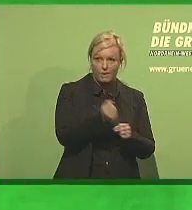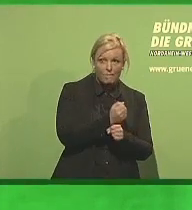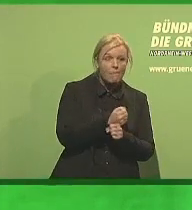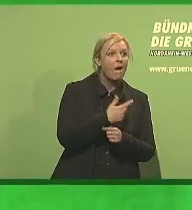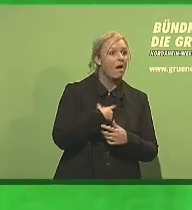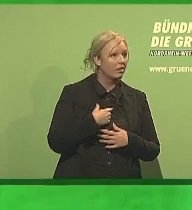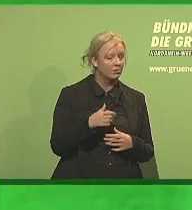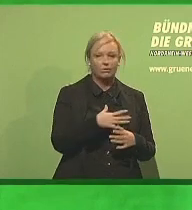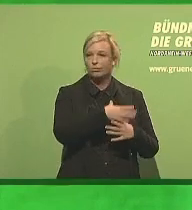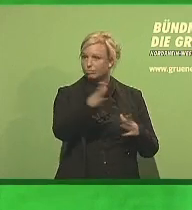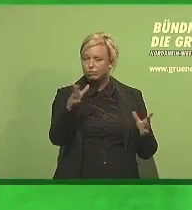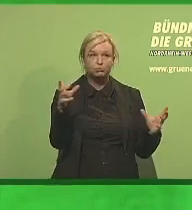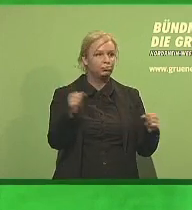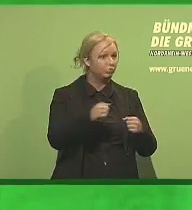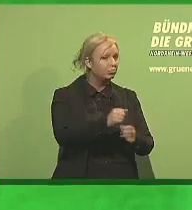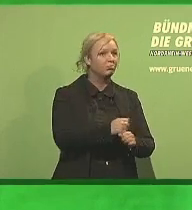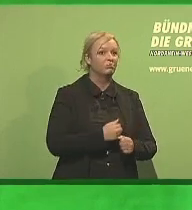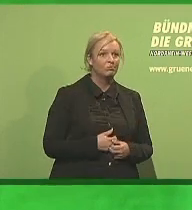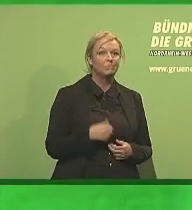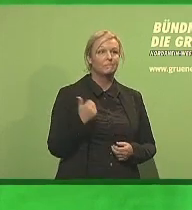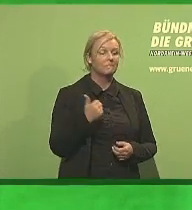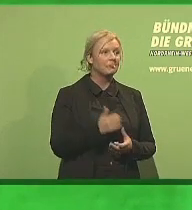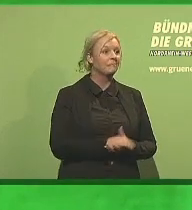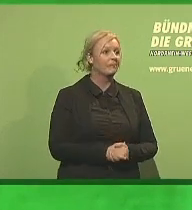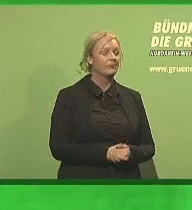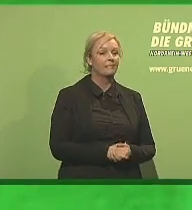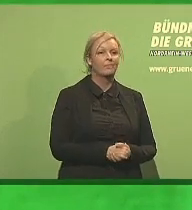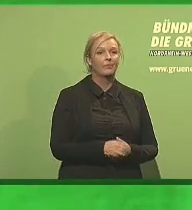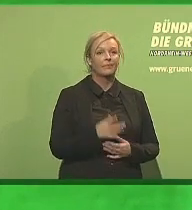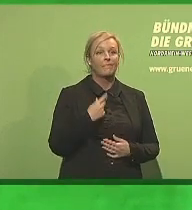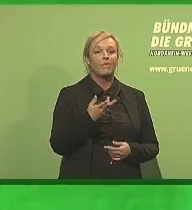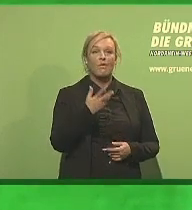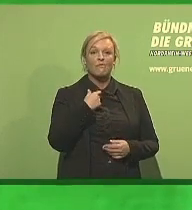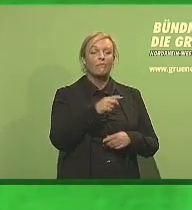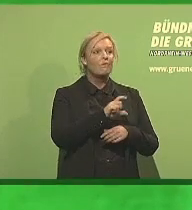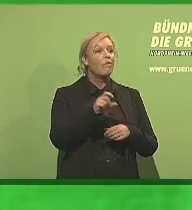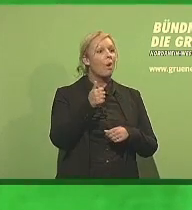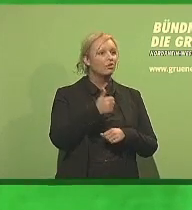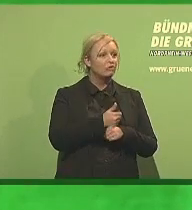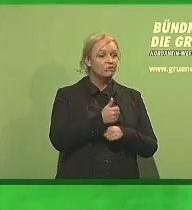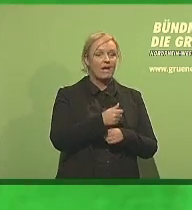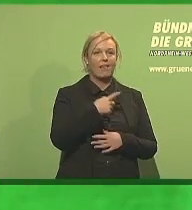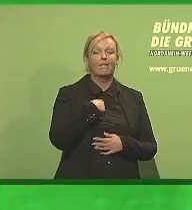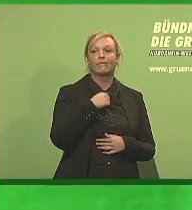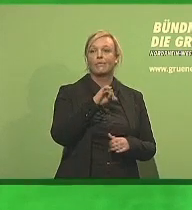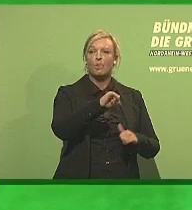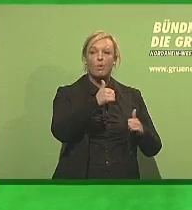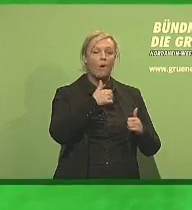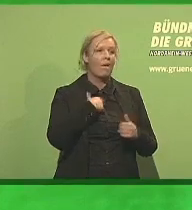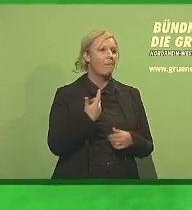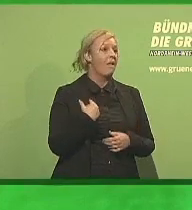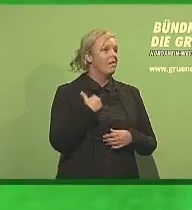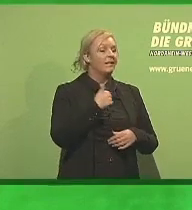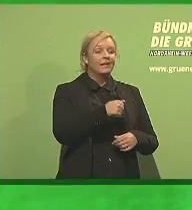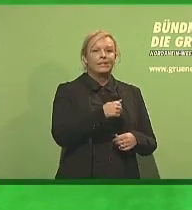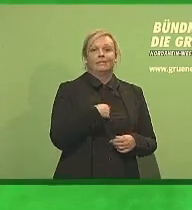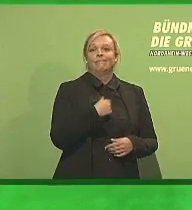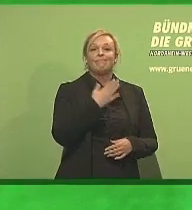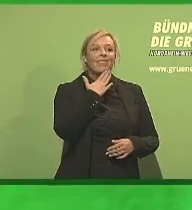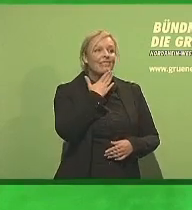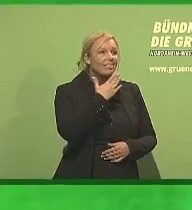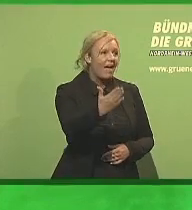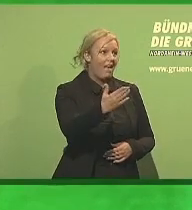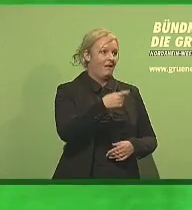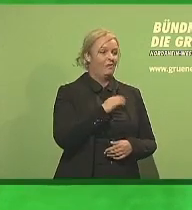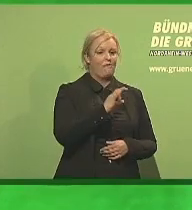eine ganz, ganz breite Beteiligung. Und ich glaube, ich spreche auch hier für den gesamten Vorstand, wenn wir euch nochmal, euch stellvertretend sozusagen für den gesamten Landesverband dafür danken,